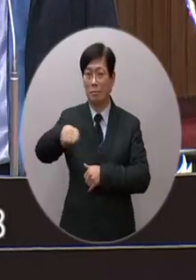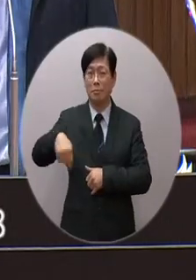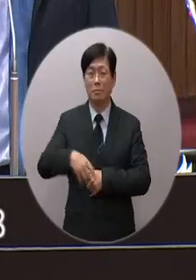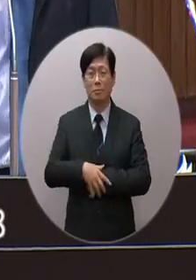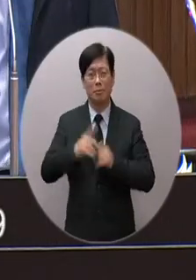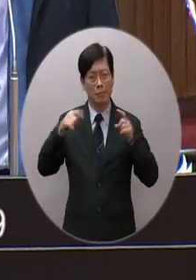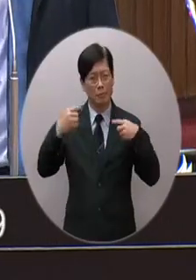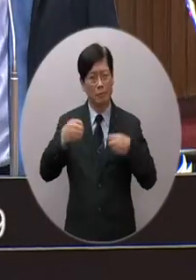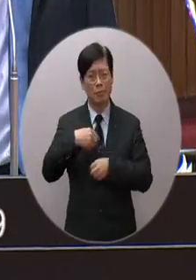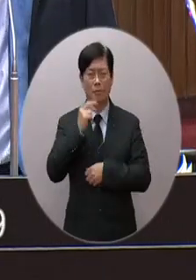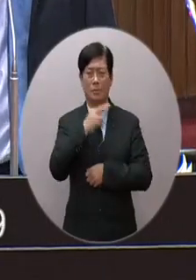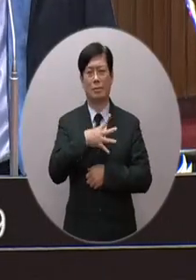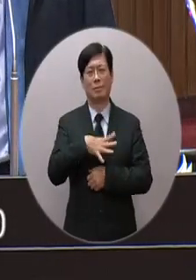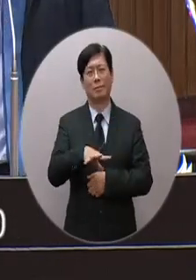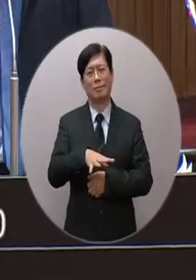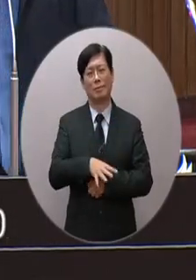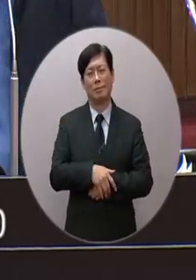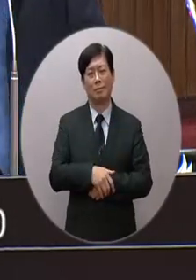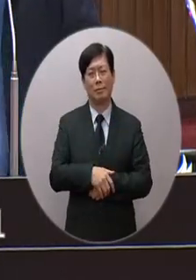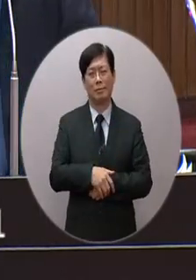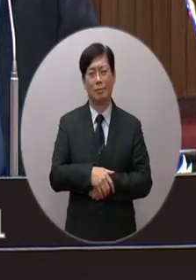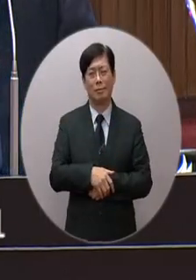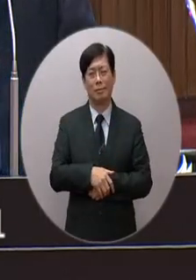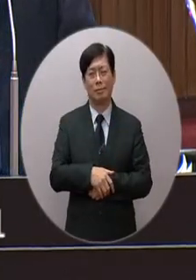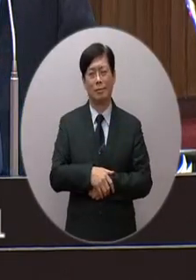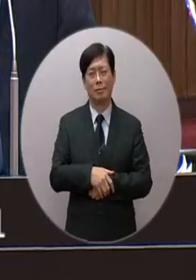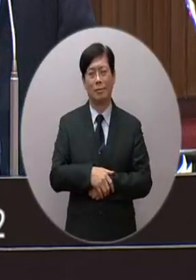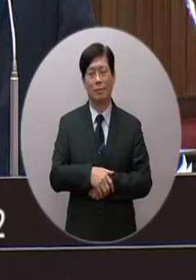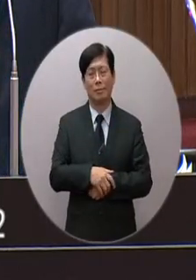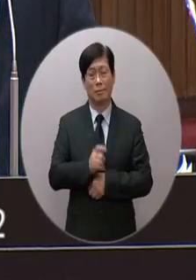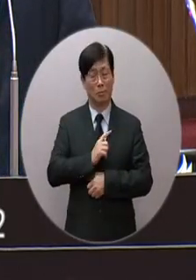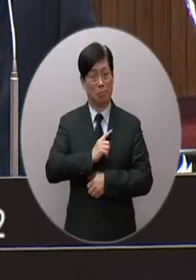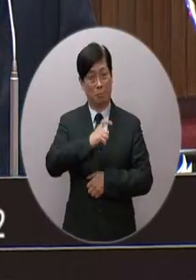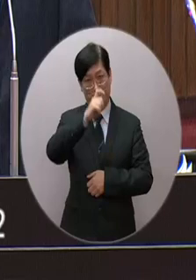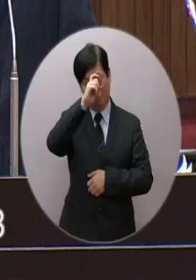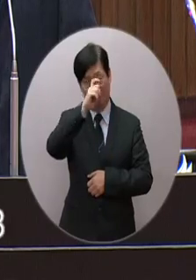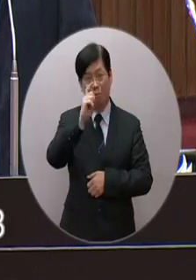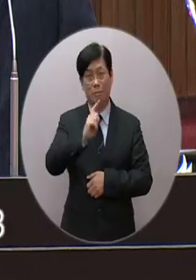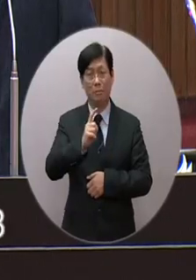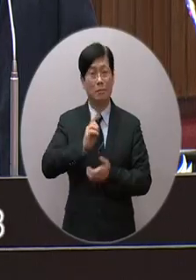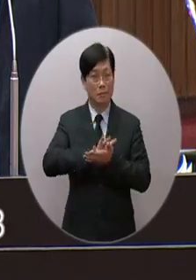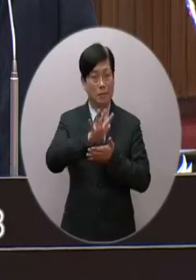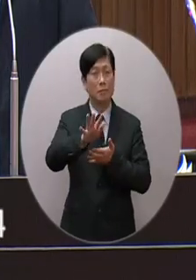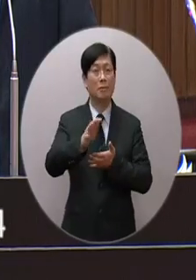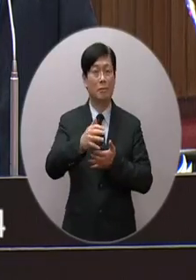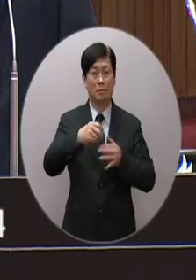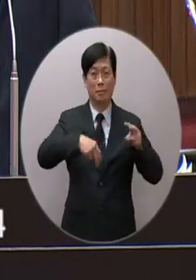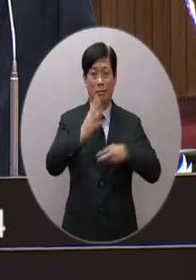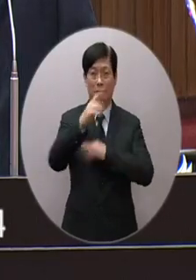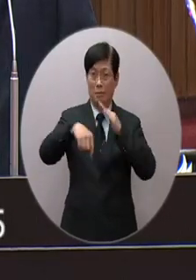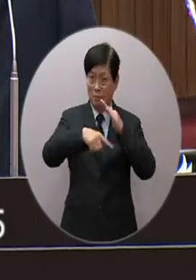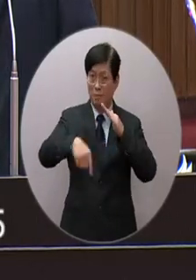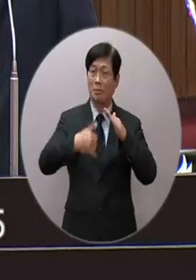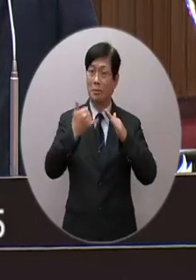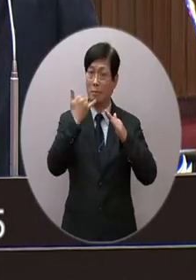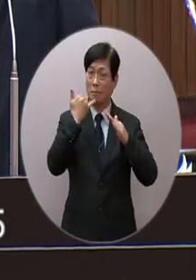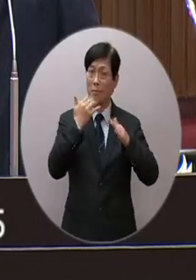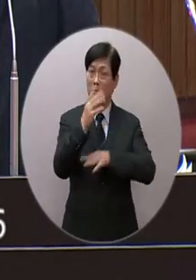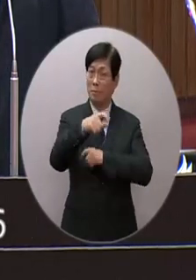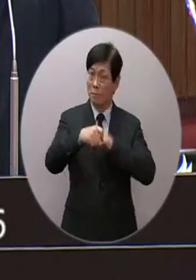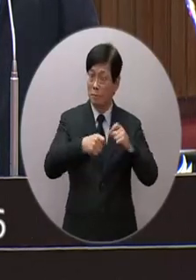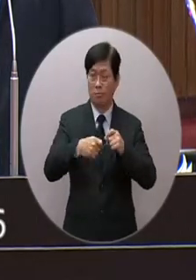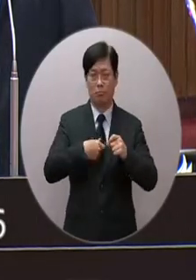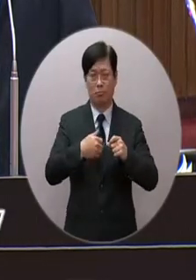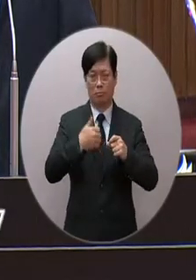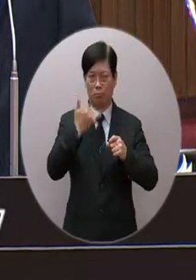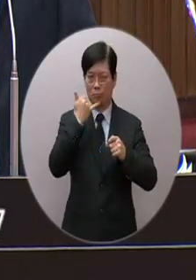有当看正眼，好、哦，看正眼，好、哦。啊，咱嘛希望讲，好、哦，以后行政院会当做政策的理性